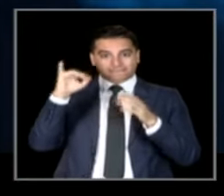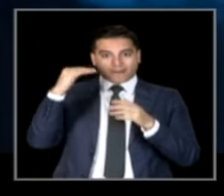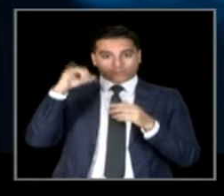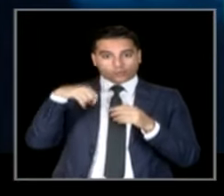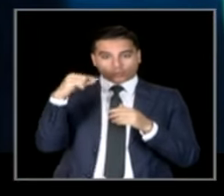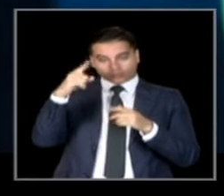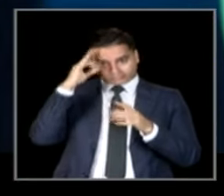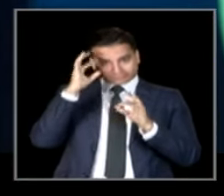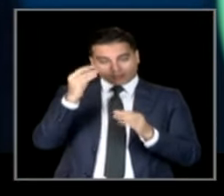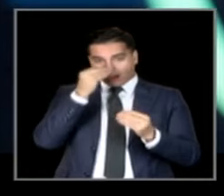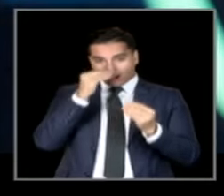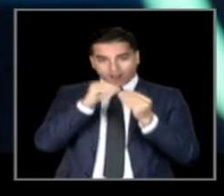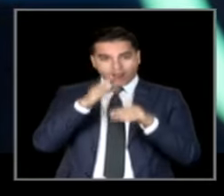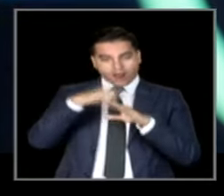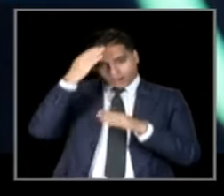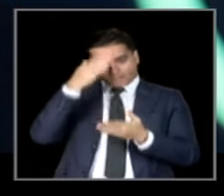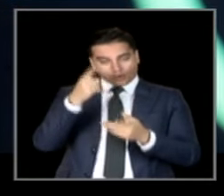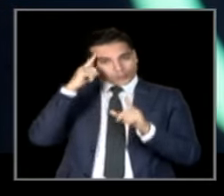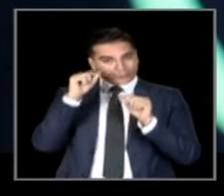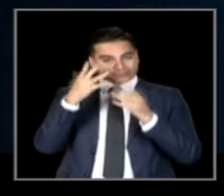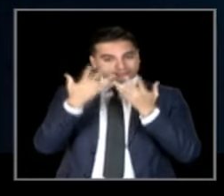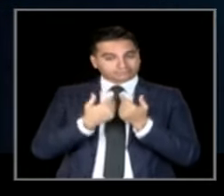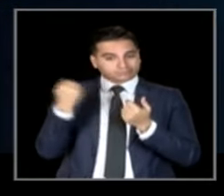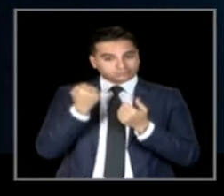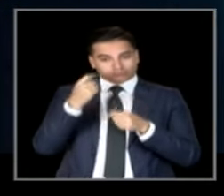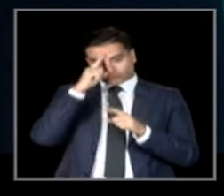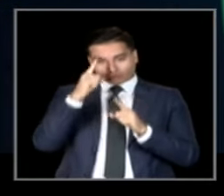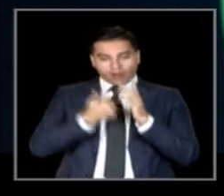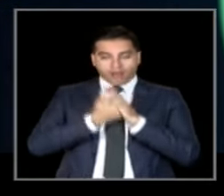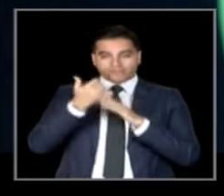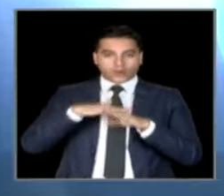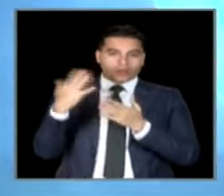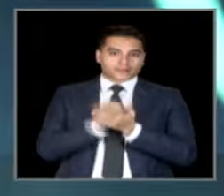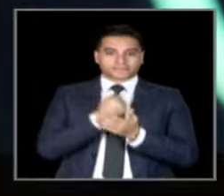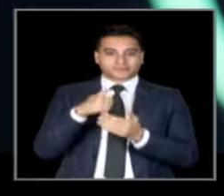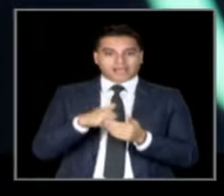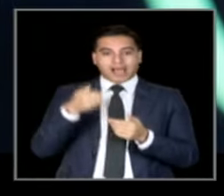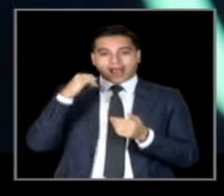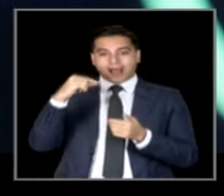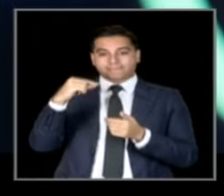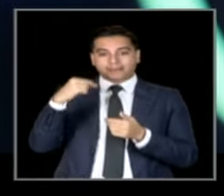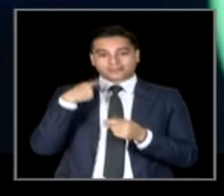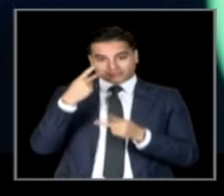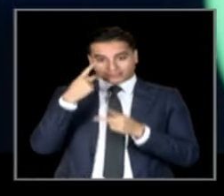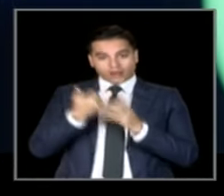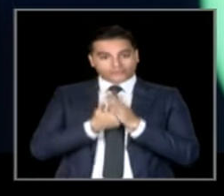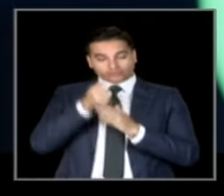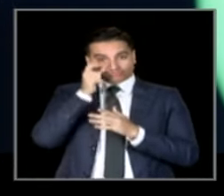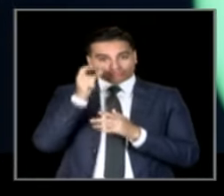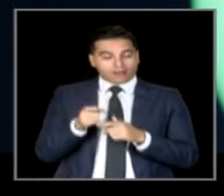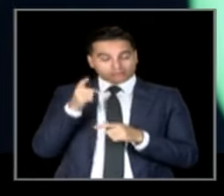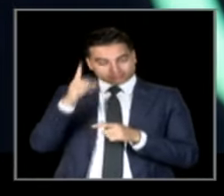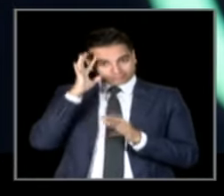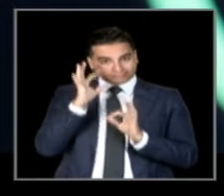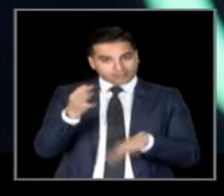هو متميز جدا في القدرات الذهنية وهو حلمه يوصل للمركز الأول، إن شاء الله يقدر يحقق حلمه الموسم ده. أحمد أيمن أفضل شخص زميلته، هو دايما بيوجود